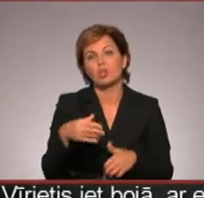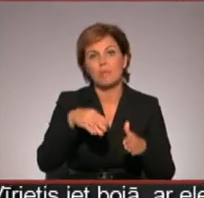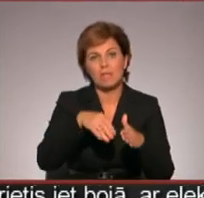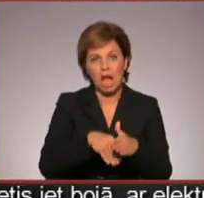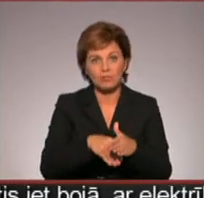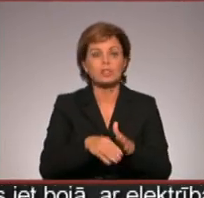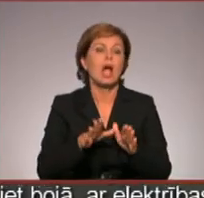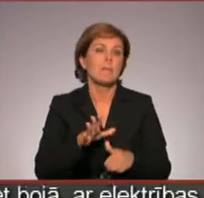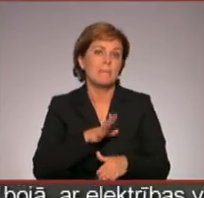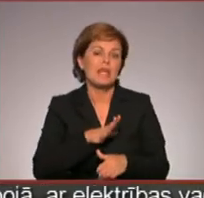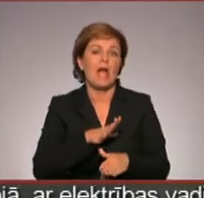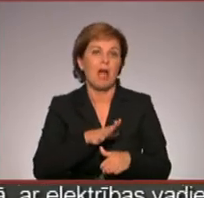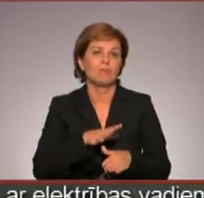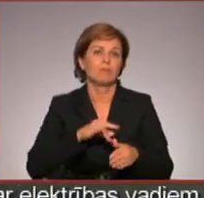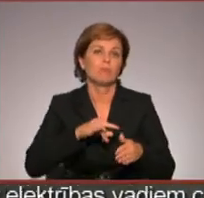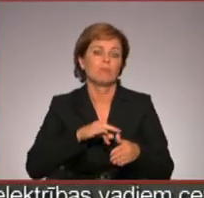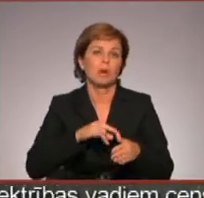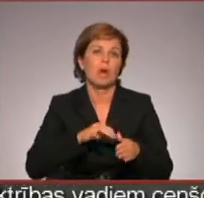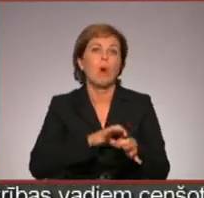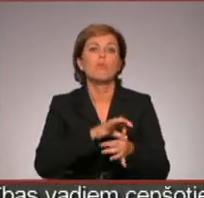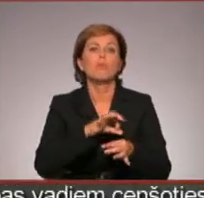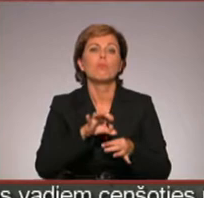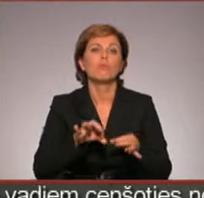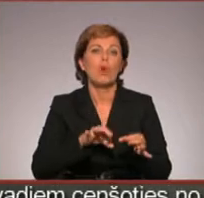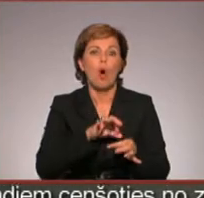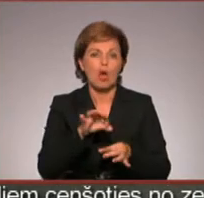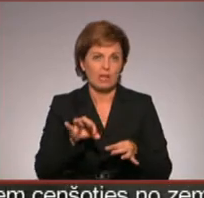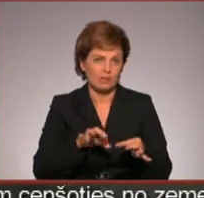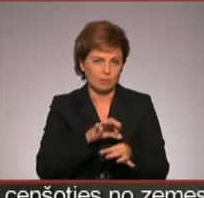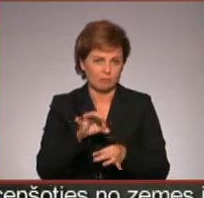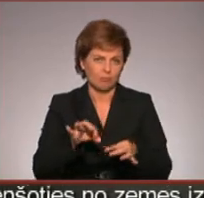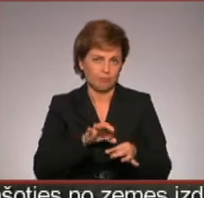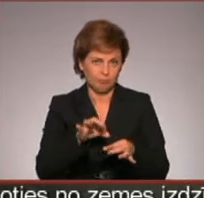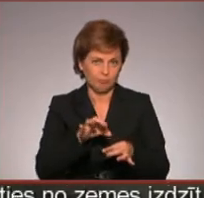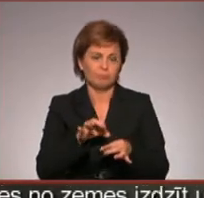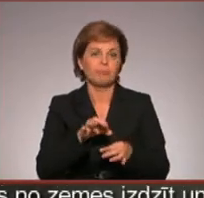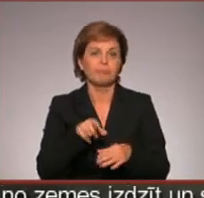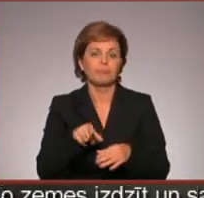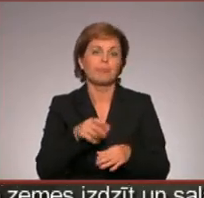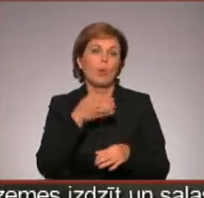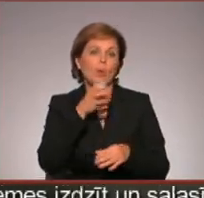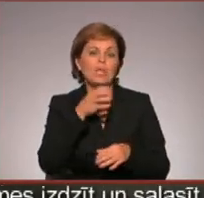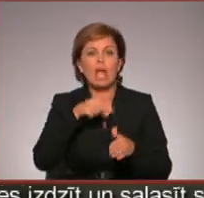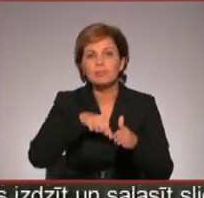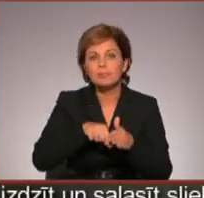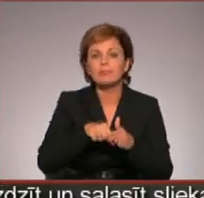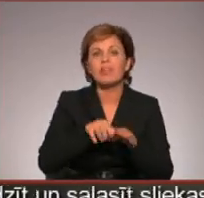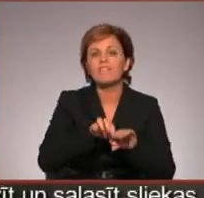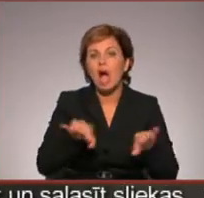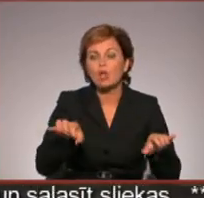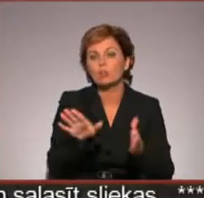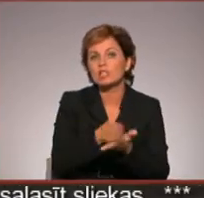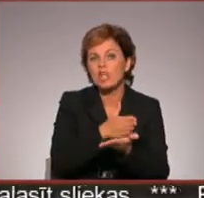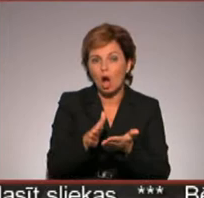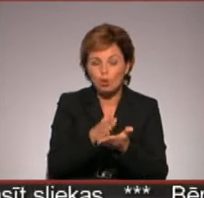to arī tika projektēts. Tas ir segas rekonstrukcija un ūdens atvades sistēmas sakārtošana. Šobrīd darbi